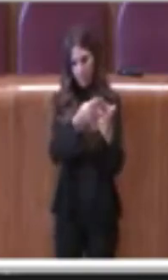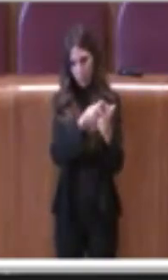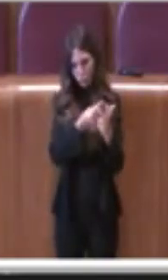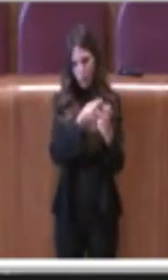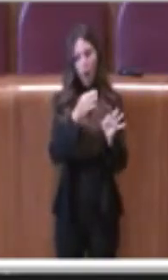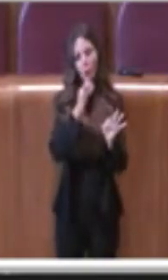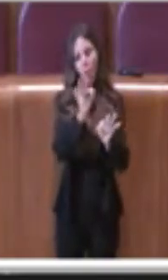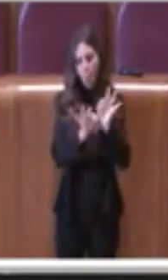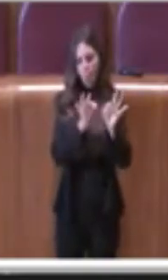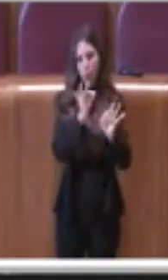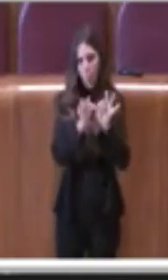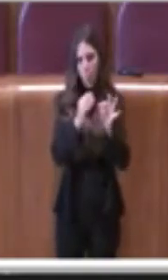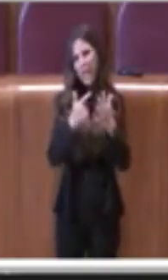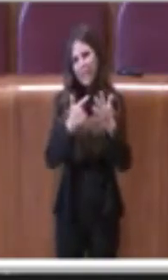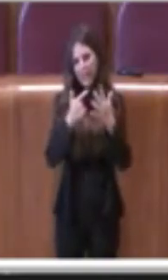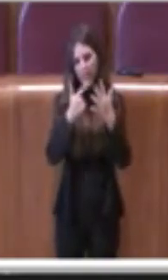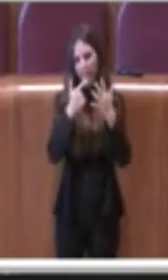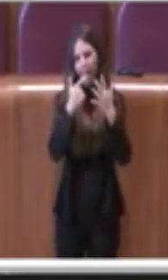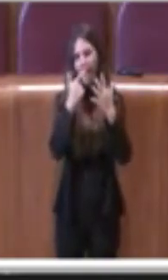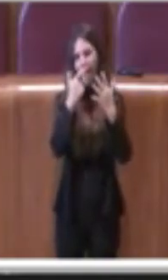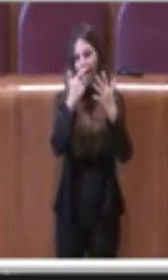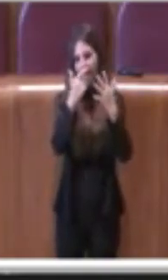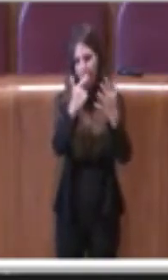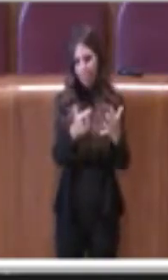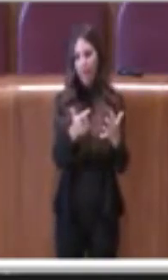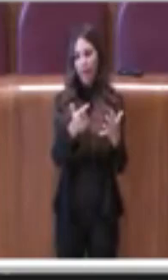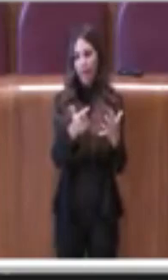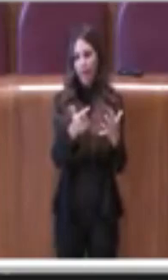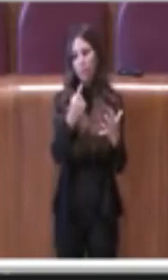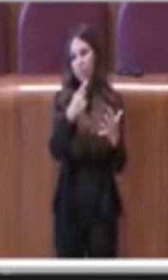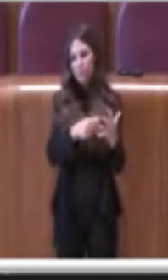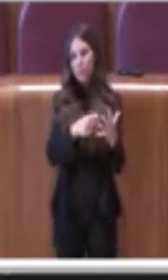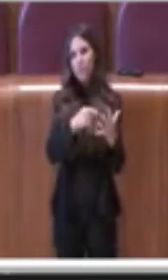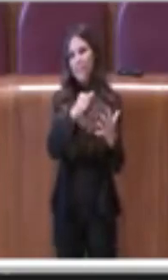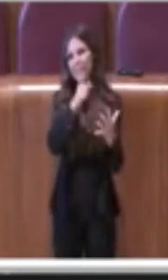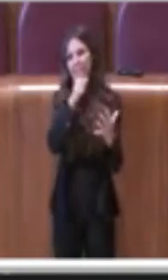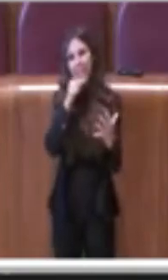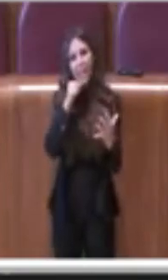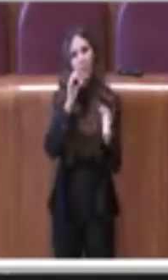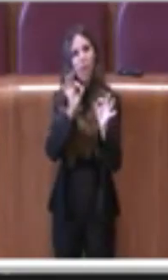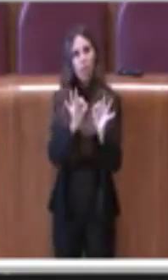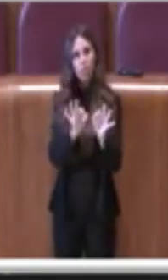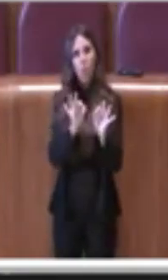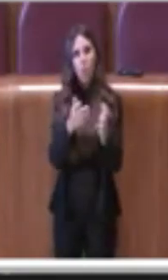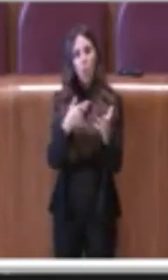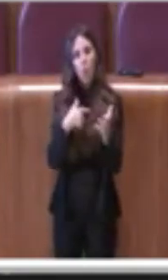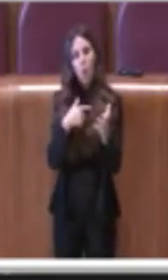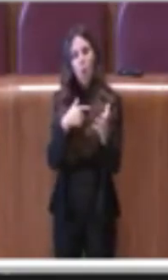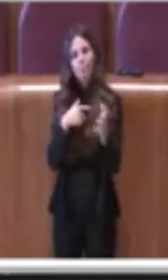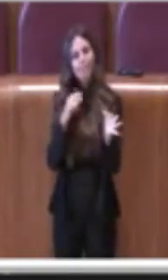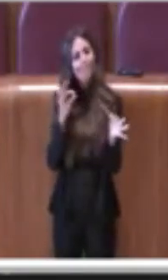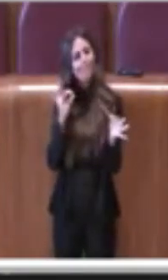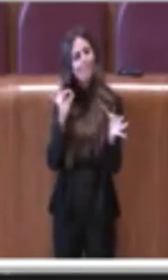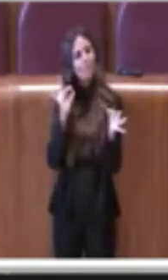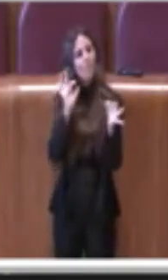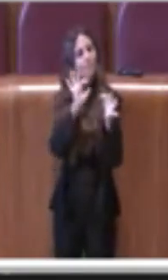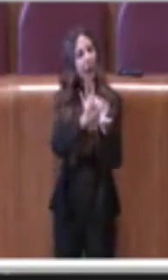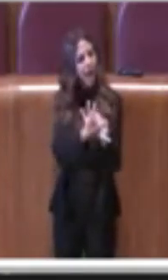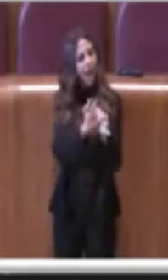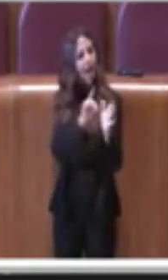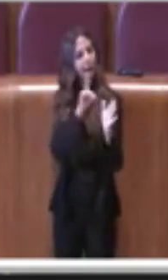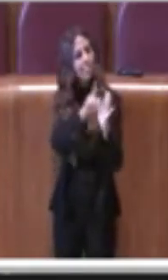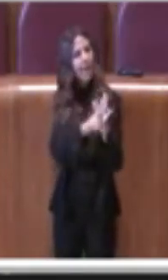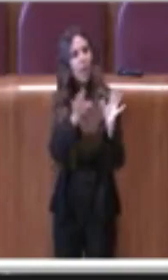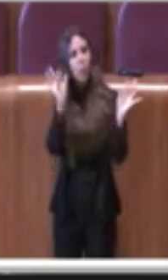successivi 7 anni. E questo ovviamente proprio per aderire appieno al decreto clima e ai fondi che il